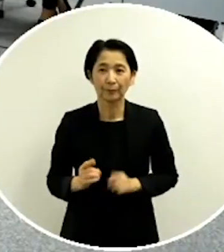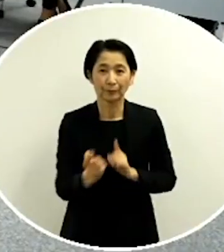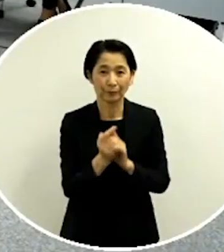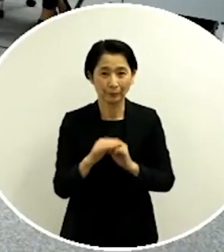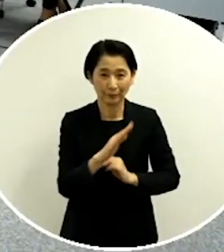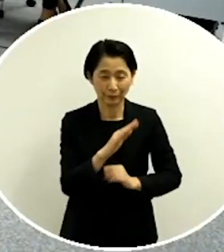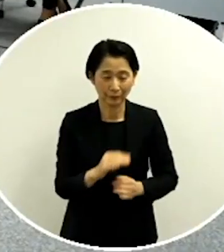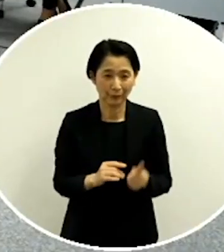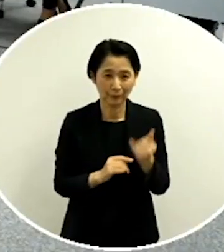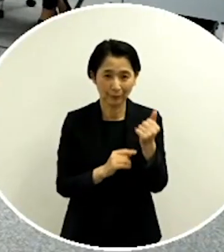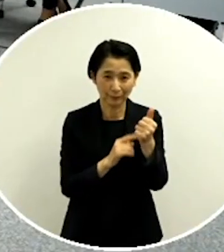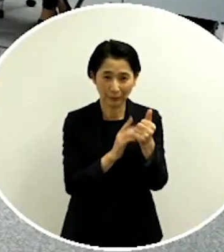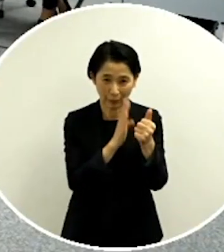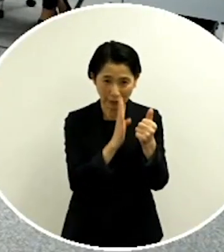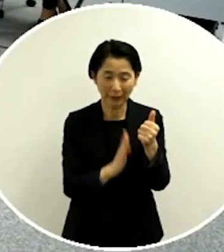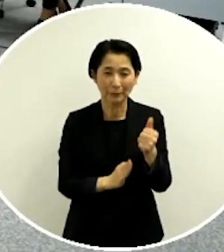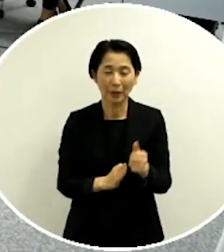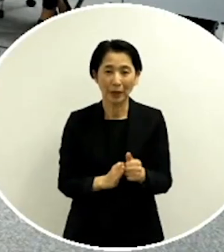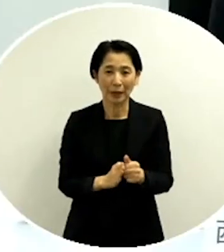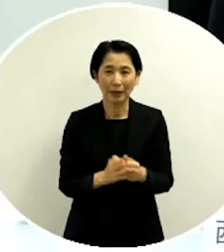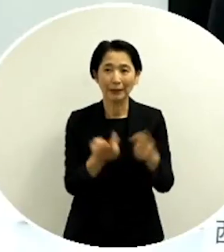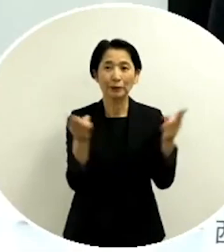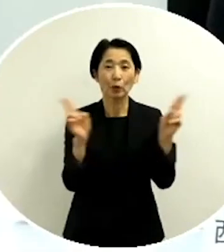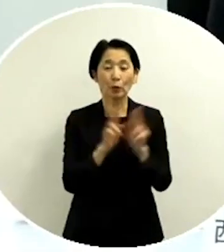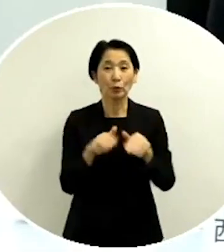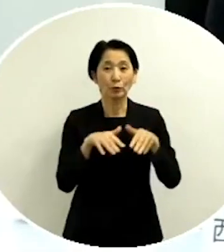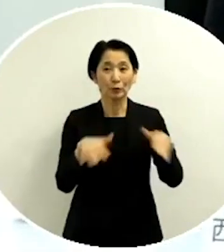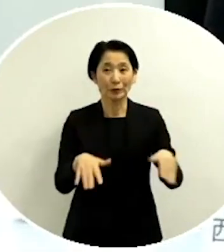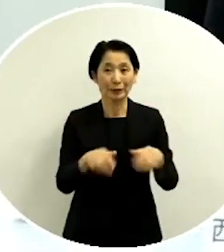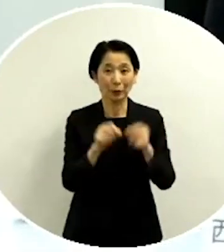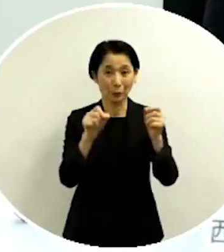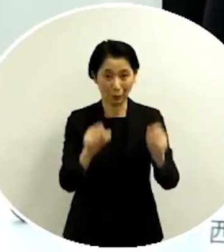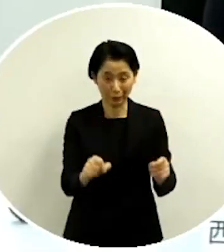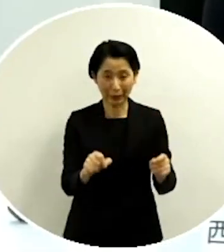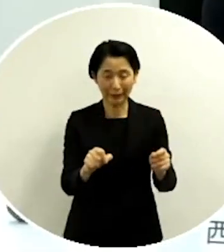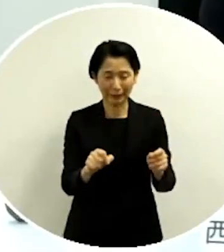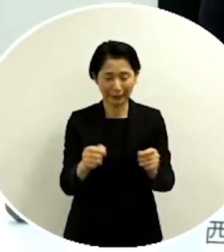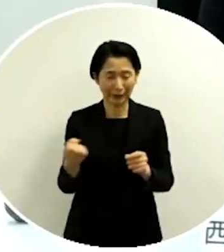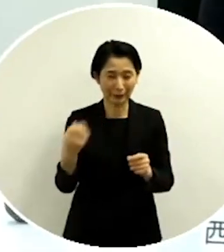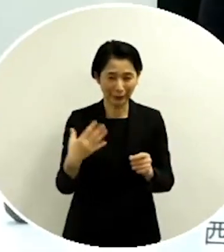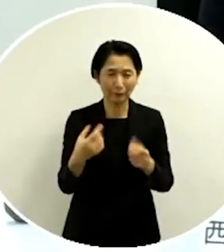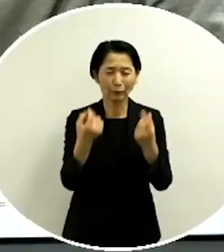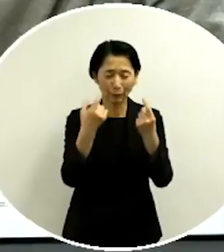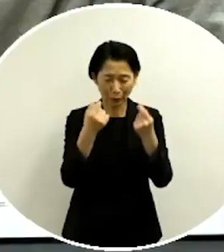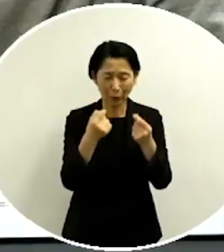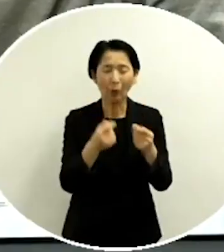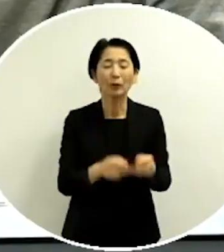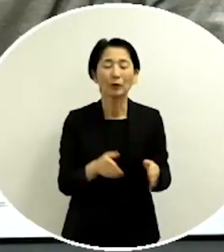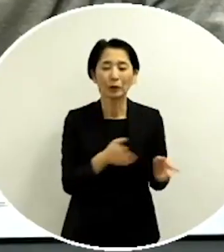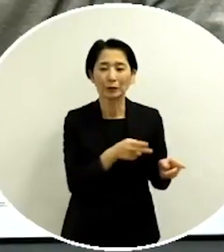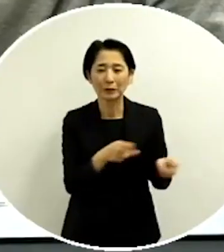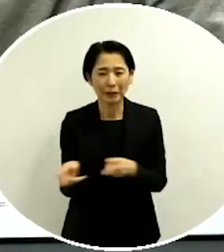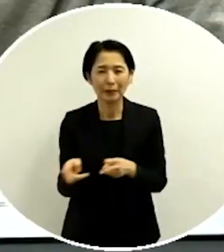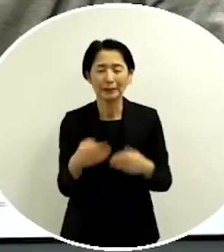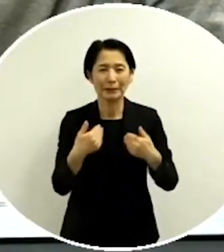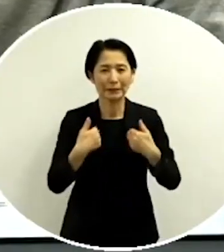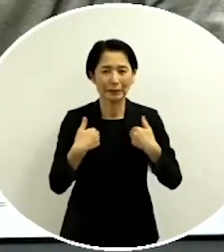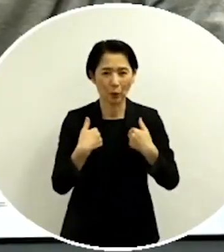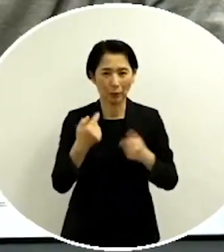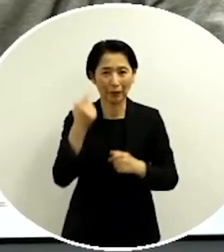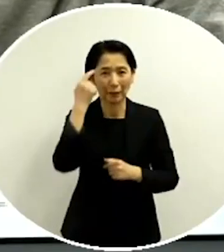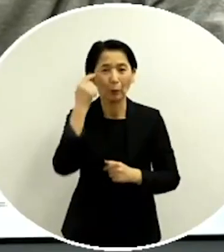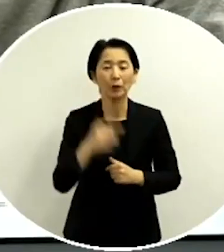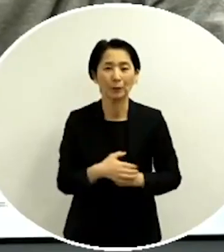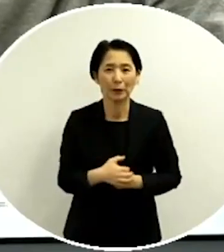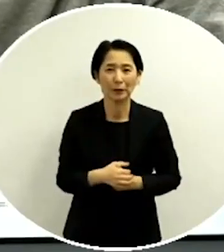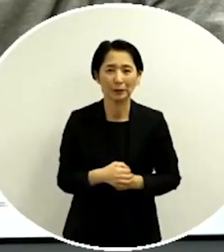ますあの党の組織に問題あのでました私もそれ全く同感です交通整理しないとですねここをうまく進まないと